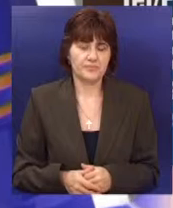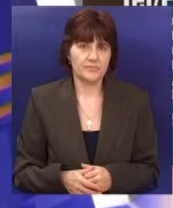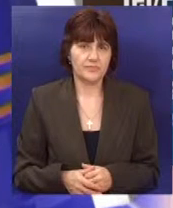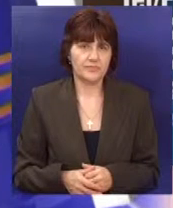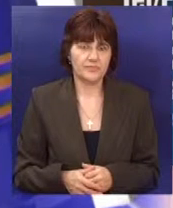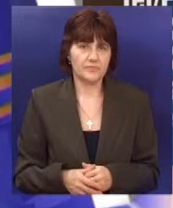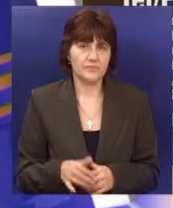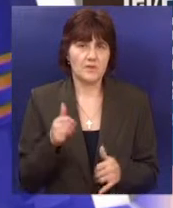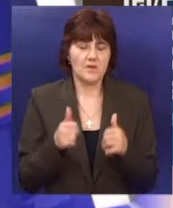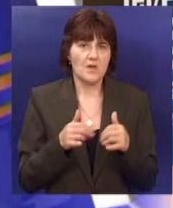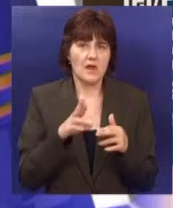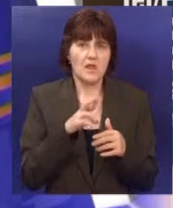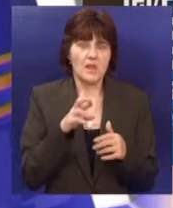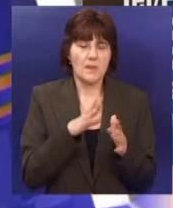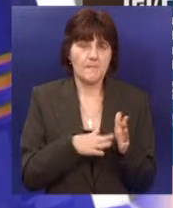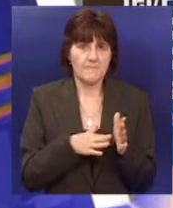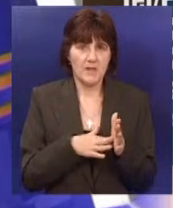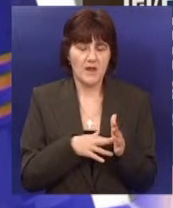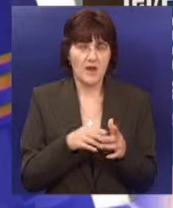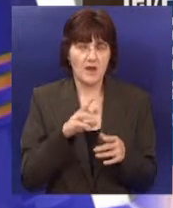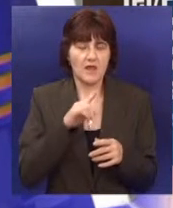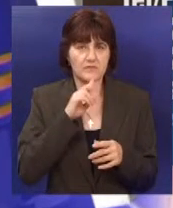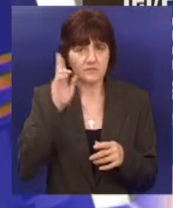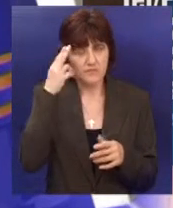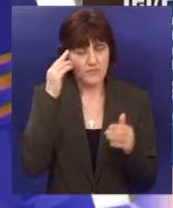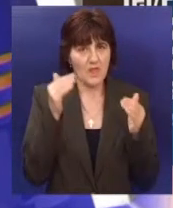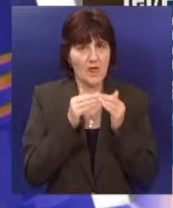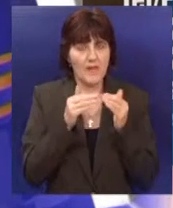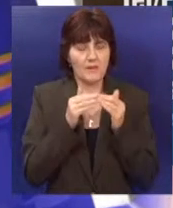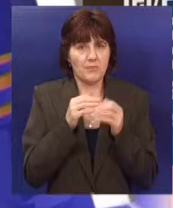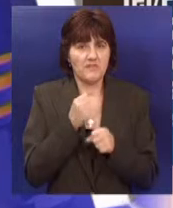243 8184 ili na e-mail